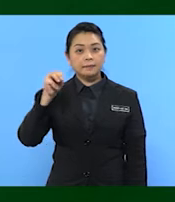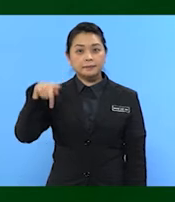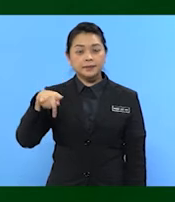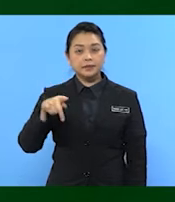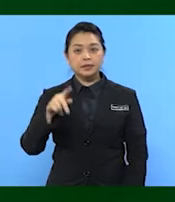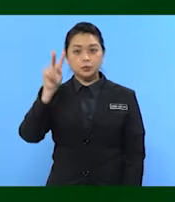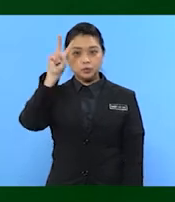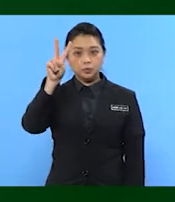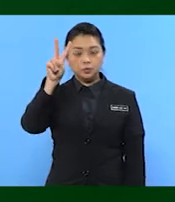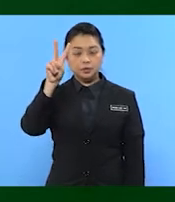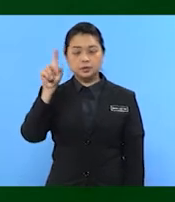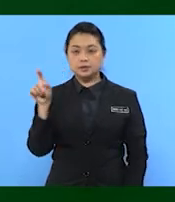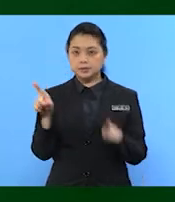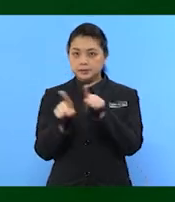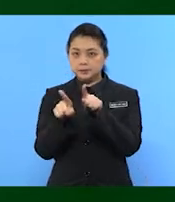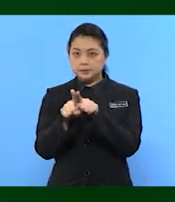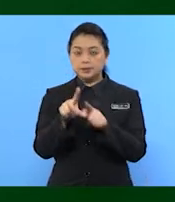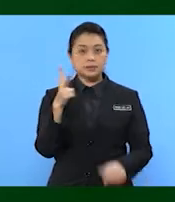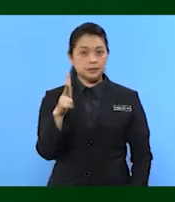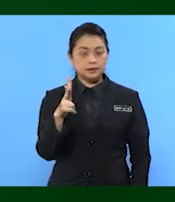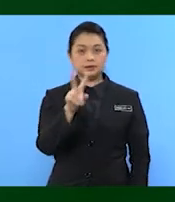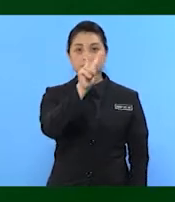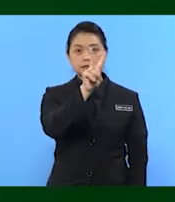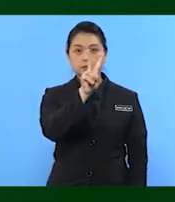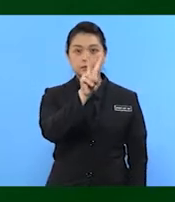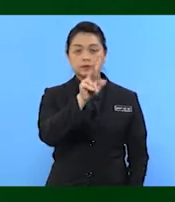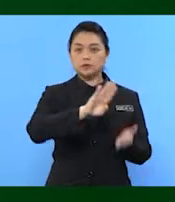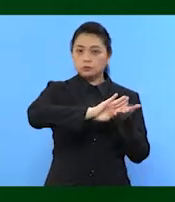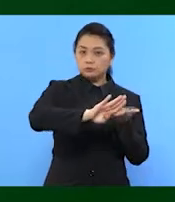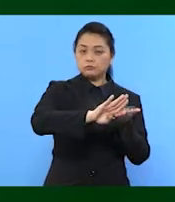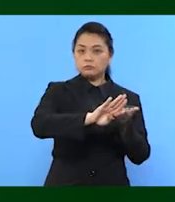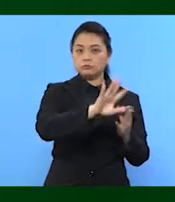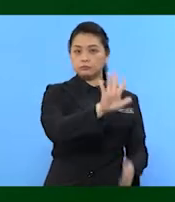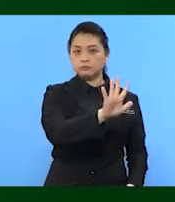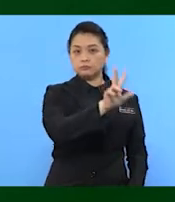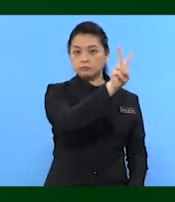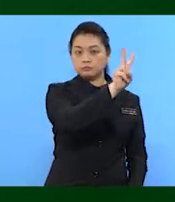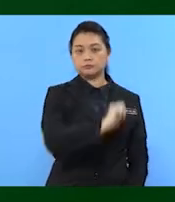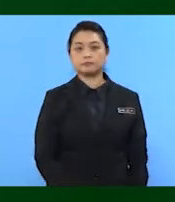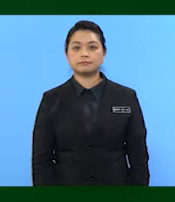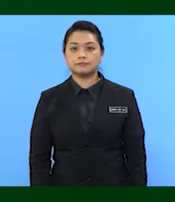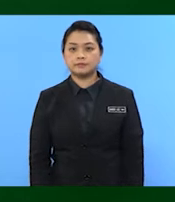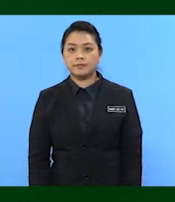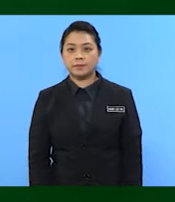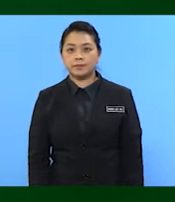MP kuasa 2 sama dengan 13 kuasa 2 tolak 5 kuasa 2.